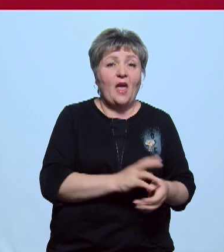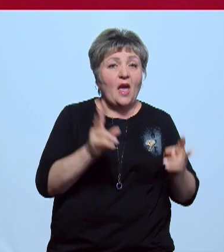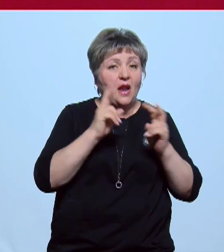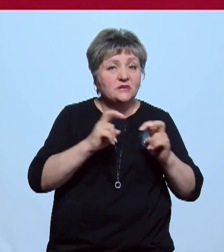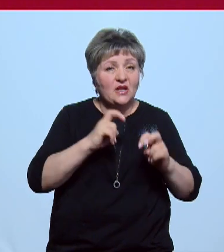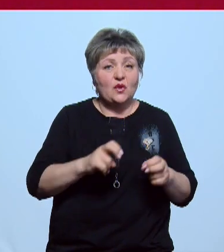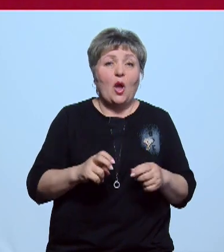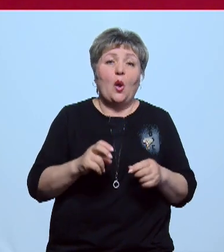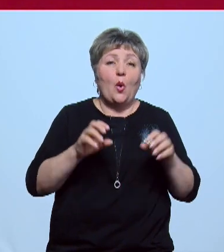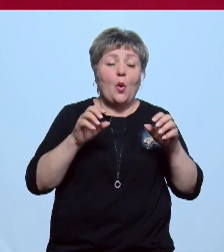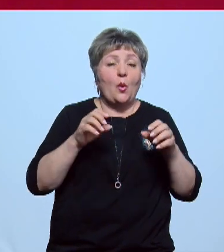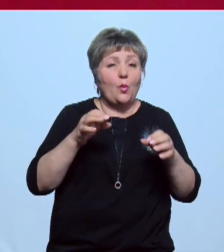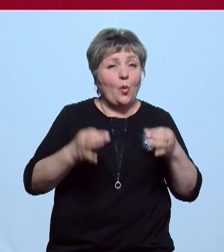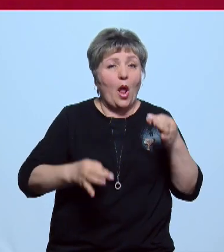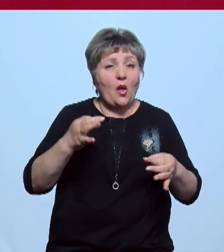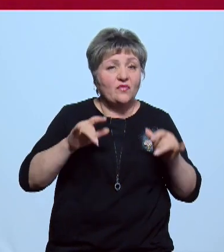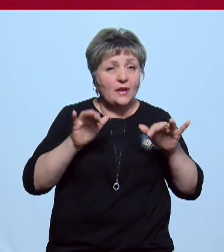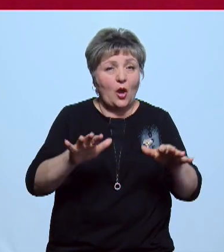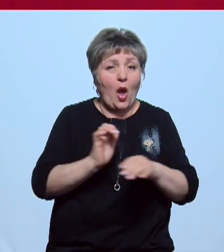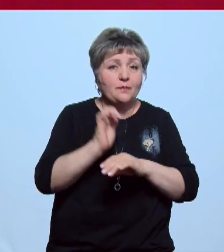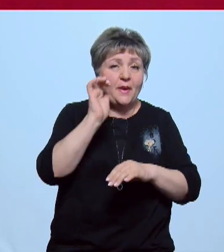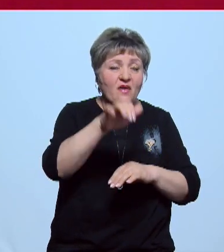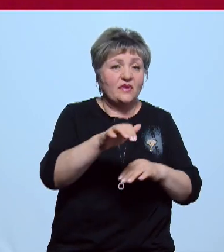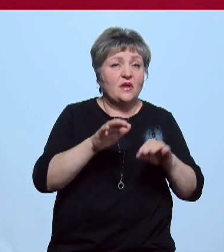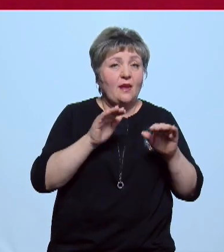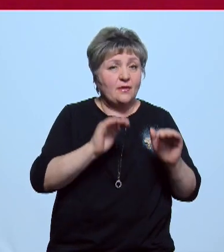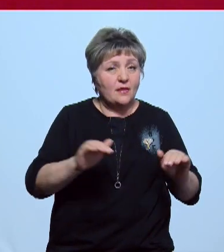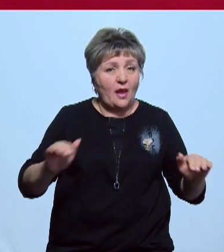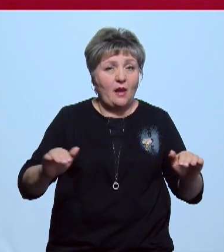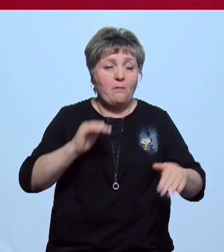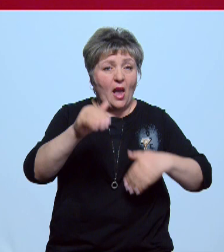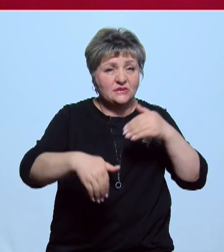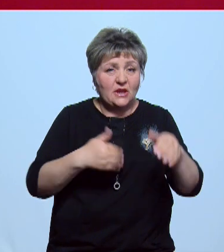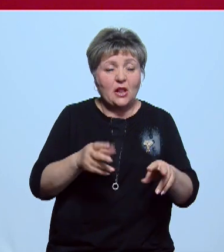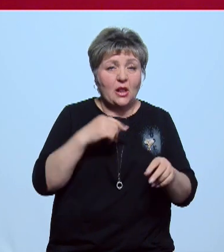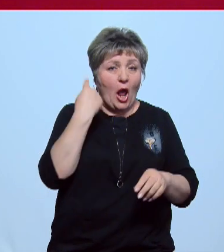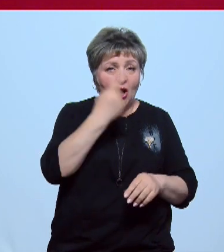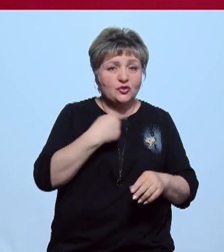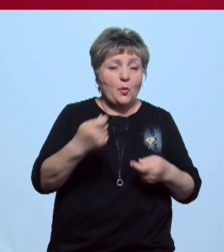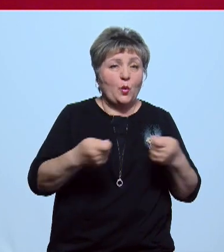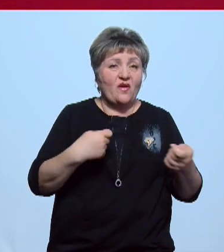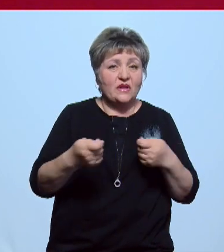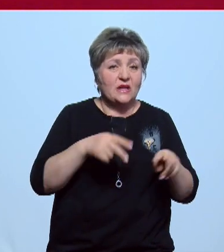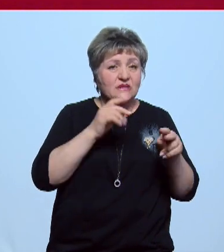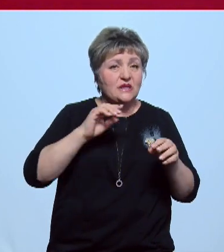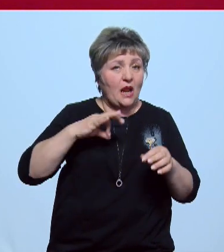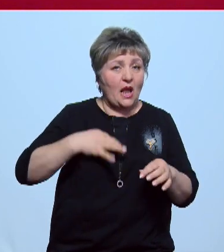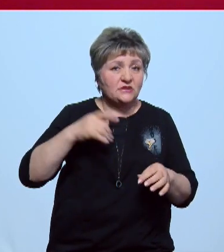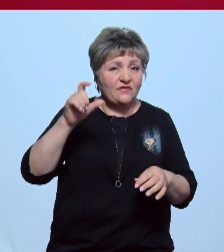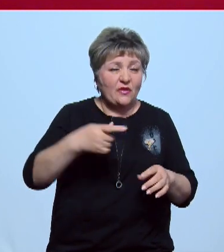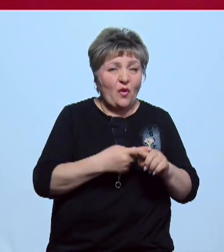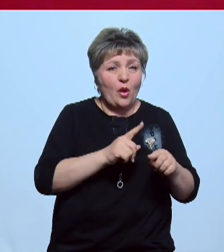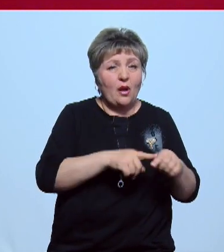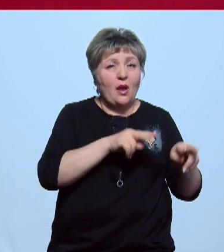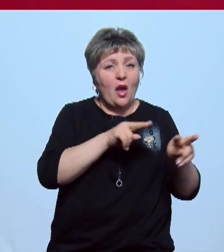Расследование уголовного дела по факту отравления детей в бассейне теперь на личном контроле руководителя Следственного комитета